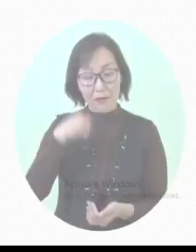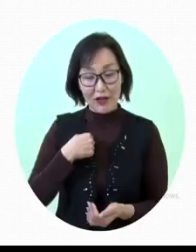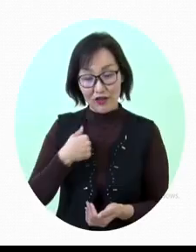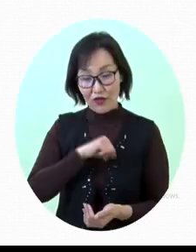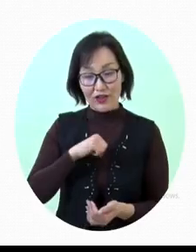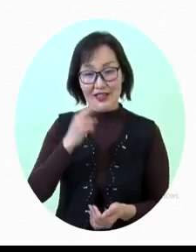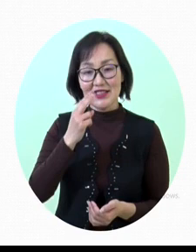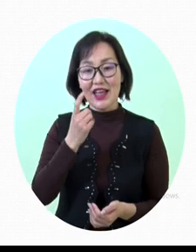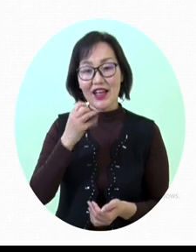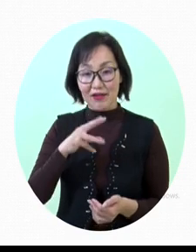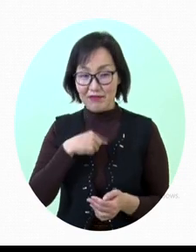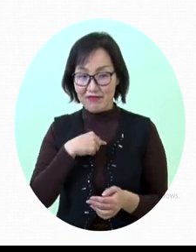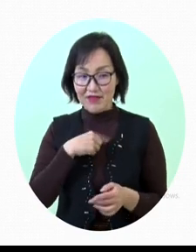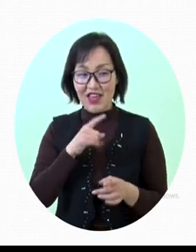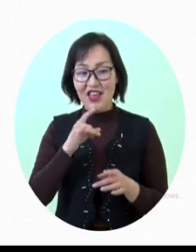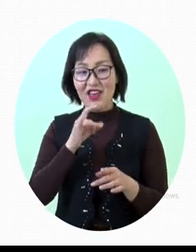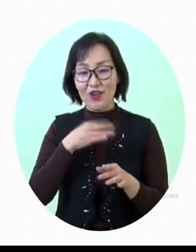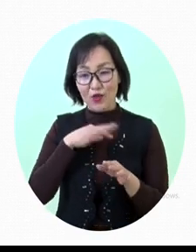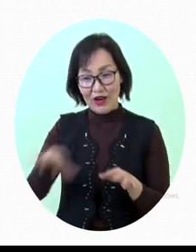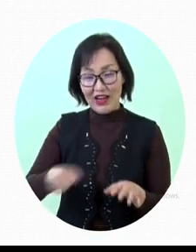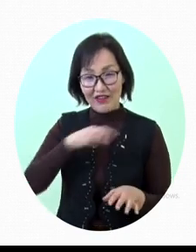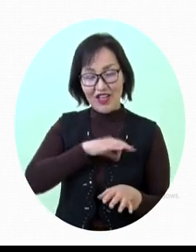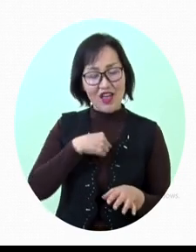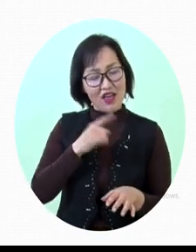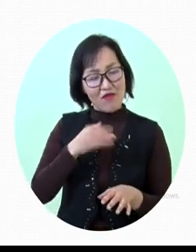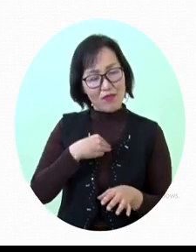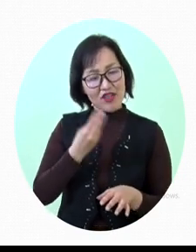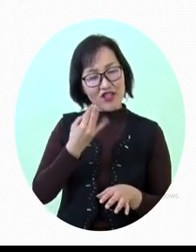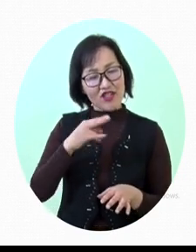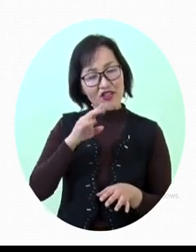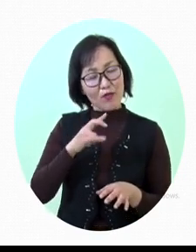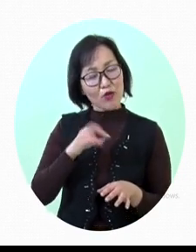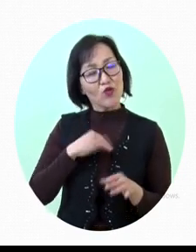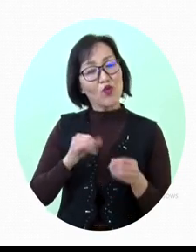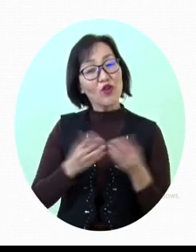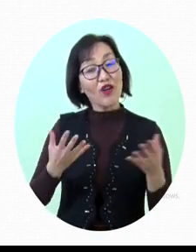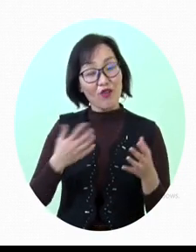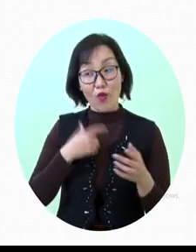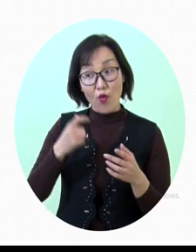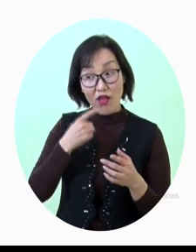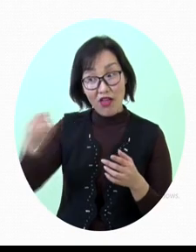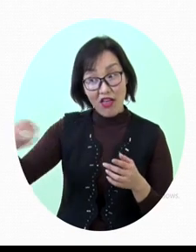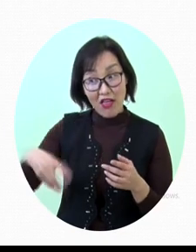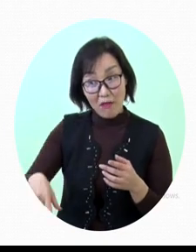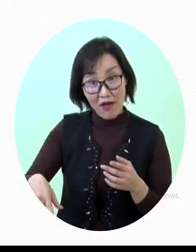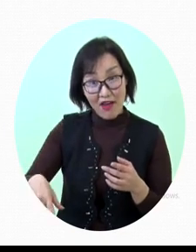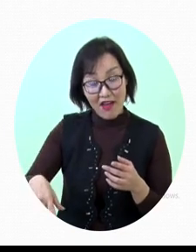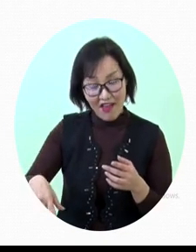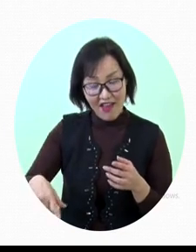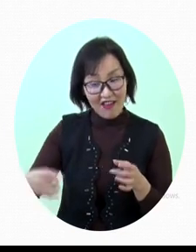За багш нь бас цахим хэрэглэгдэхүүн ашиглаж агаад хэрвээ чи шийдтэн бол юу хийх байсан бэ гэдэг саналыг хүүхдүүдээс асуусан